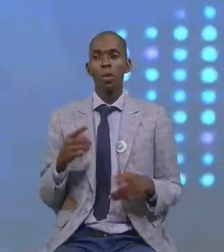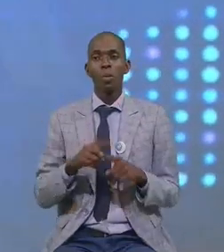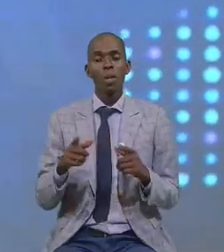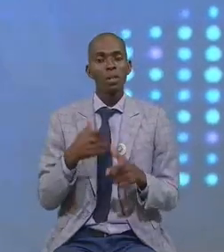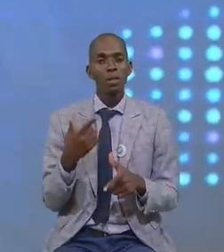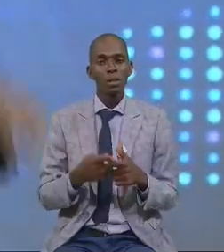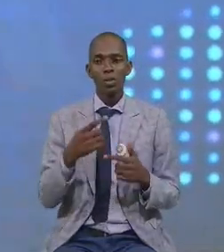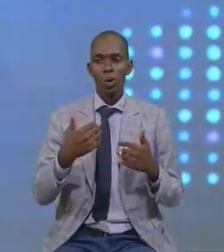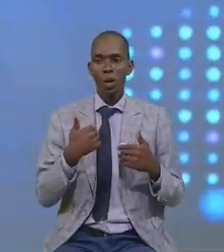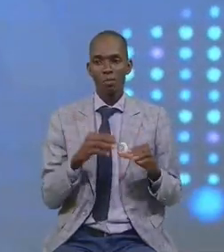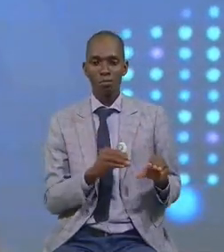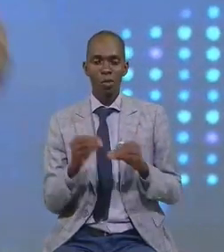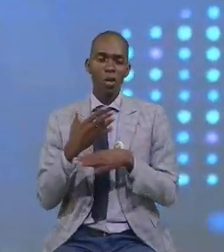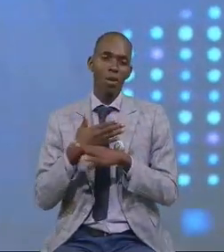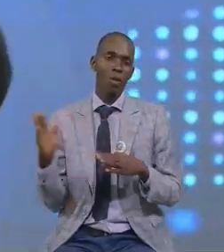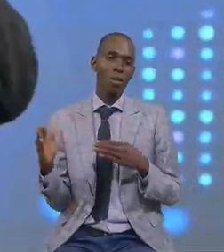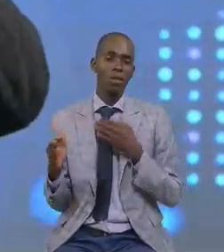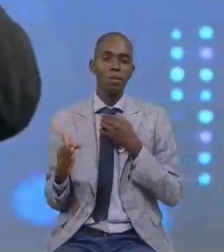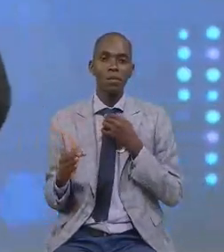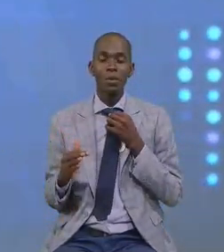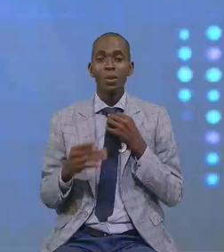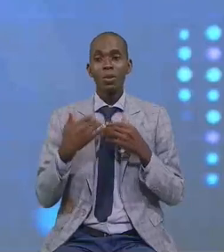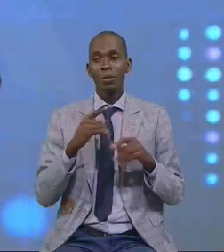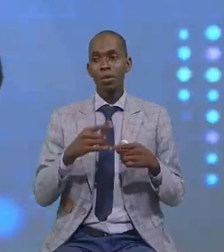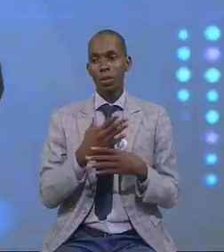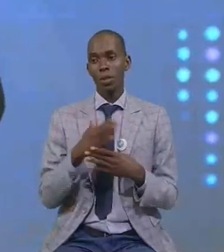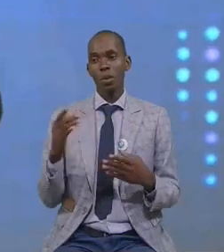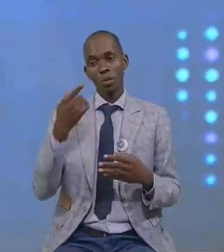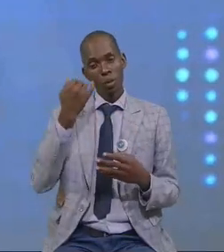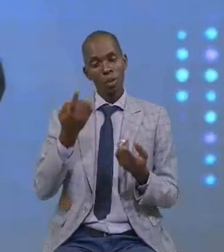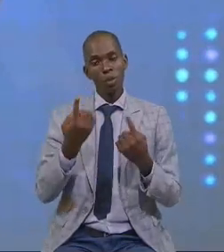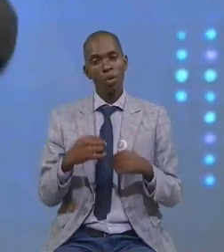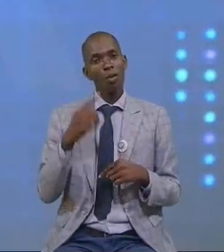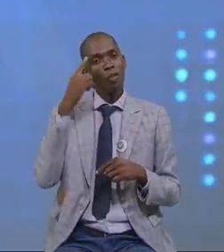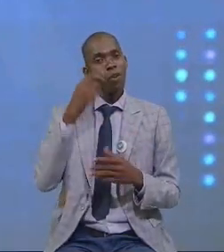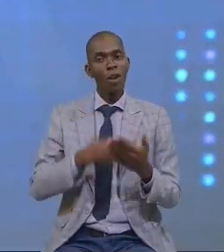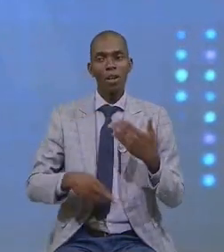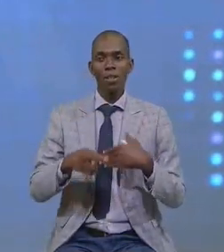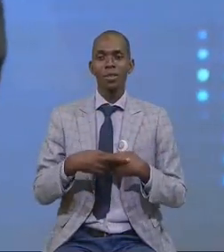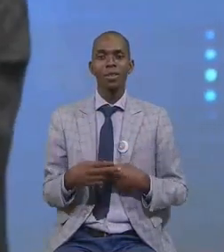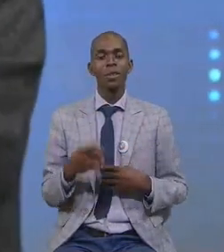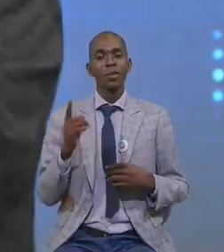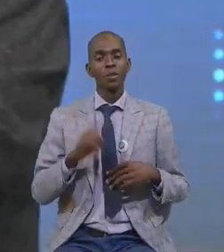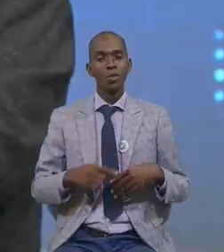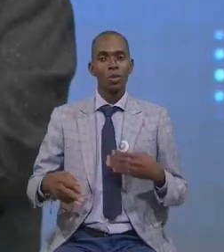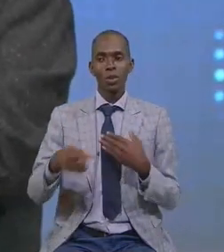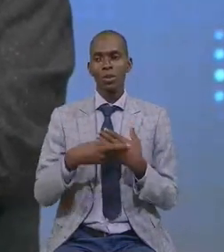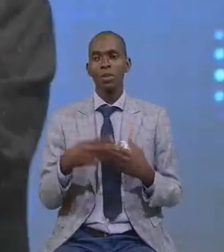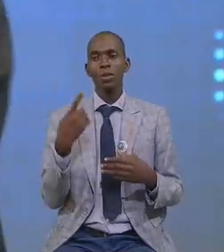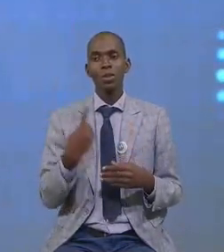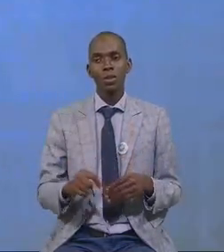Seigneur, maintenant tu t'es égaré. Et alors il vient pour la restauration, pour